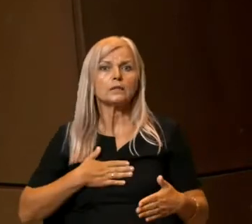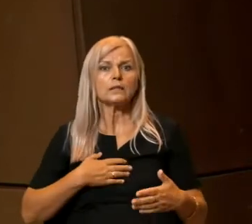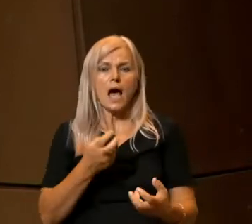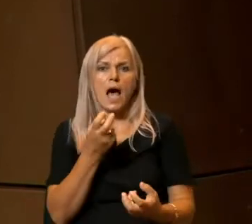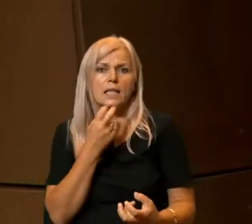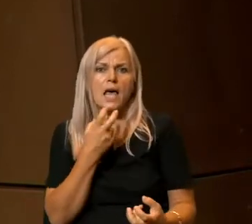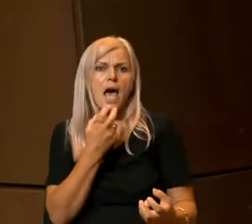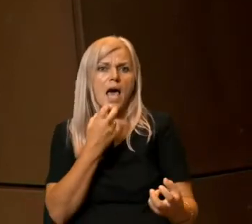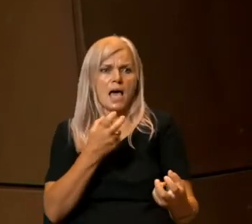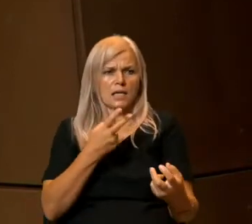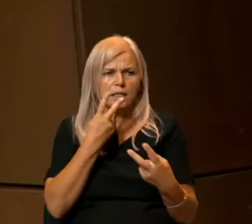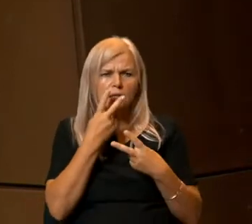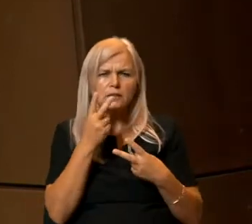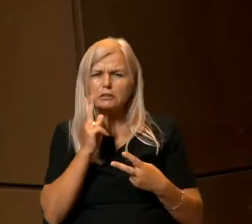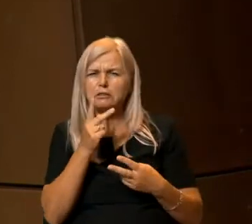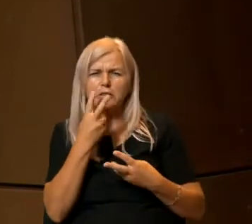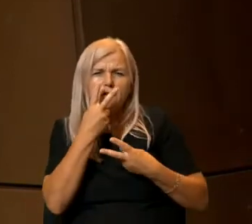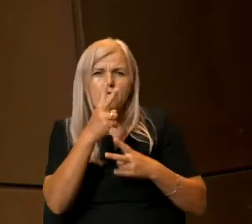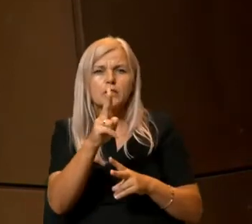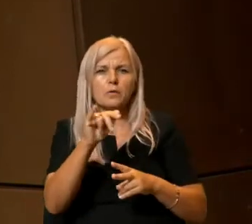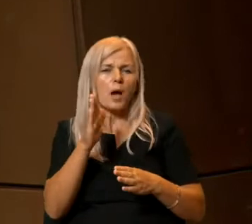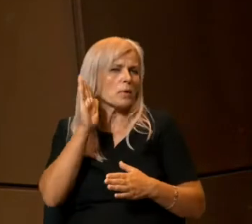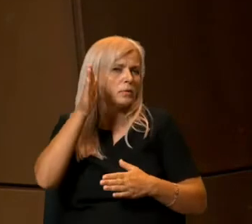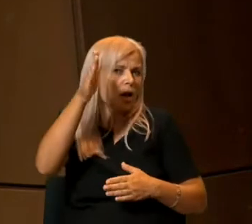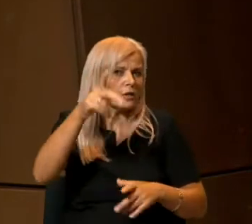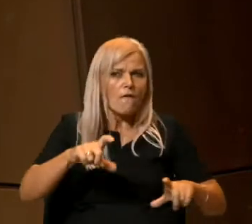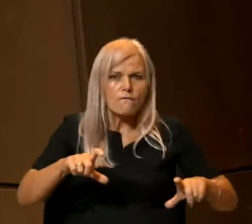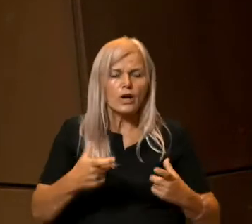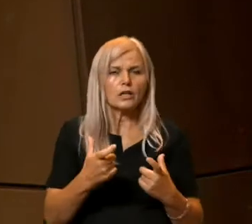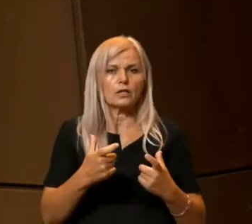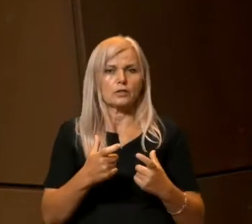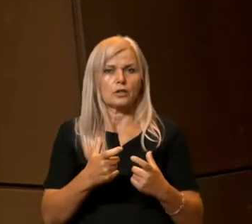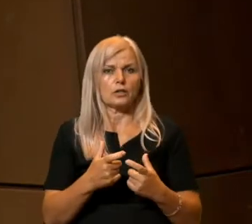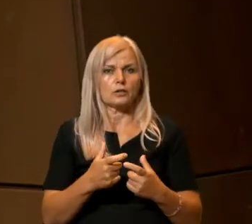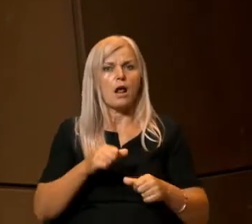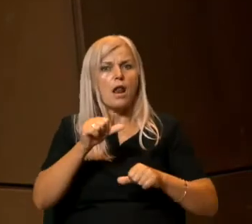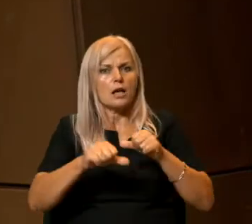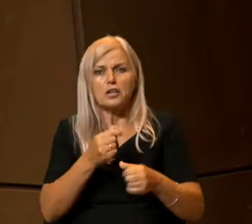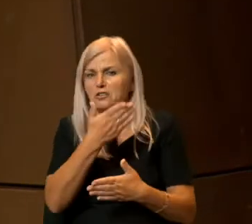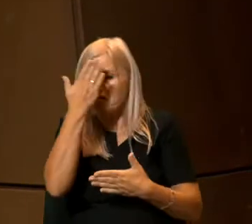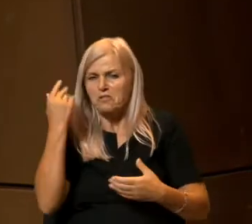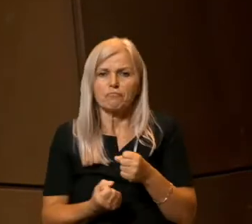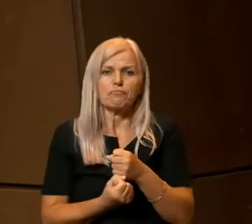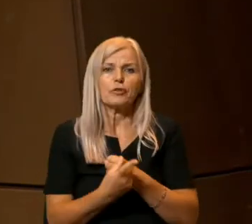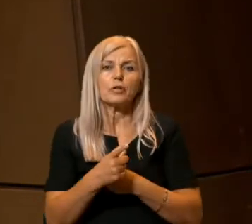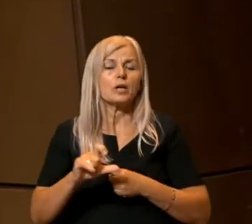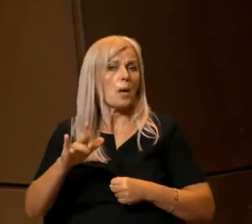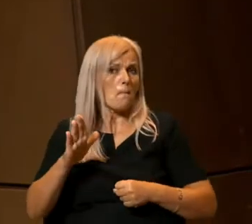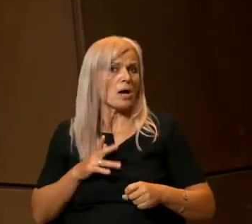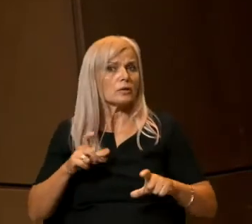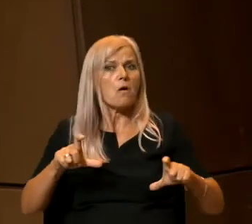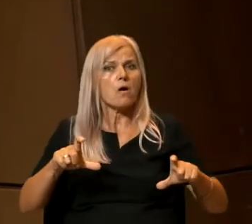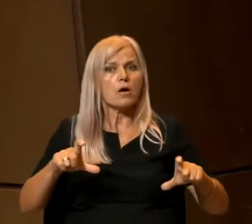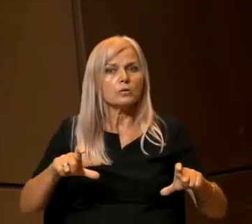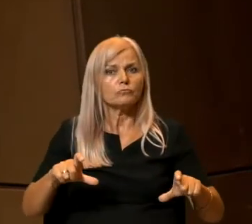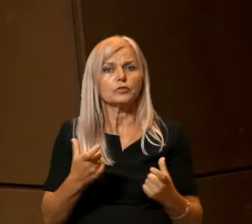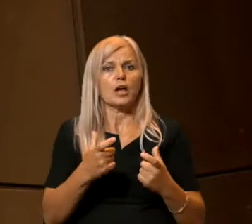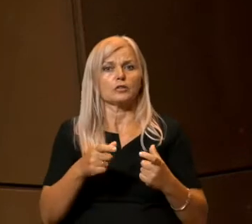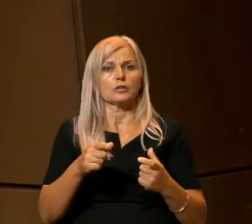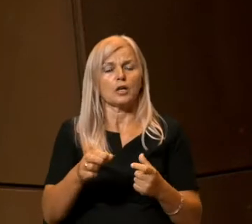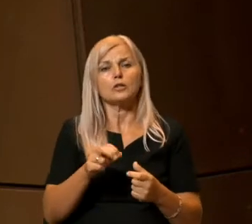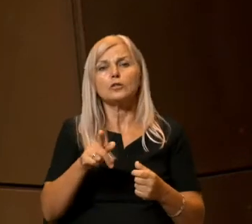nie mógł tego przewidzieć i nikt nie mógł przewidzieć skutków tego wydarzenia. Rezonans jest procesem